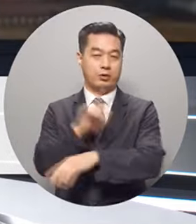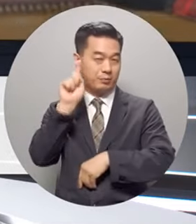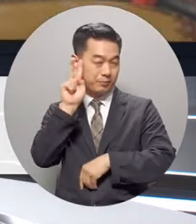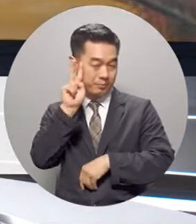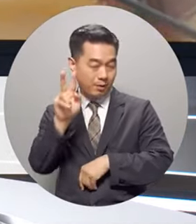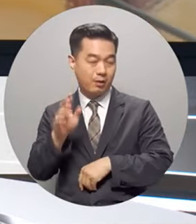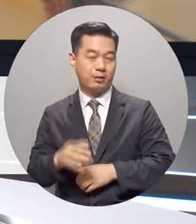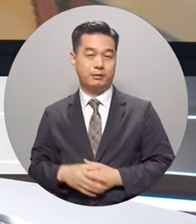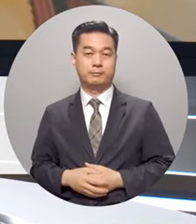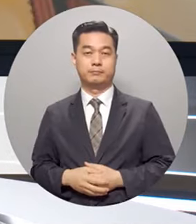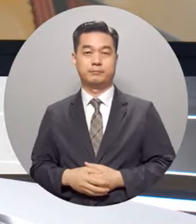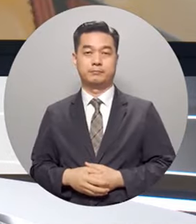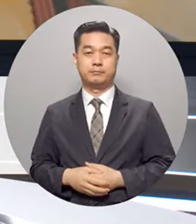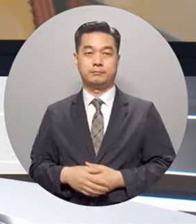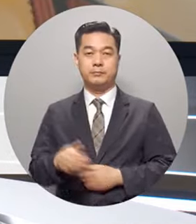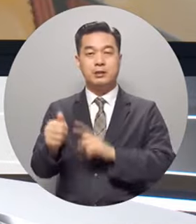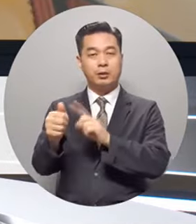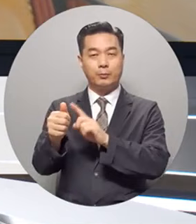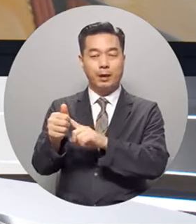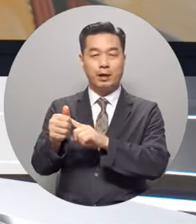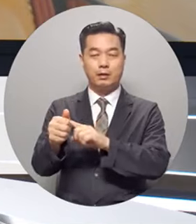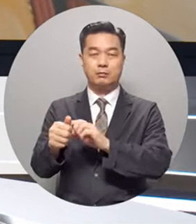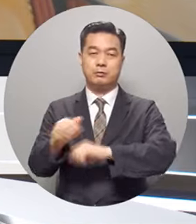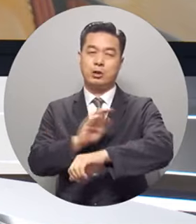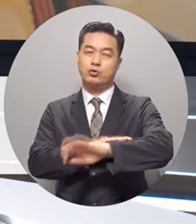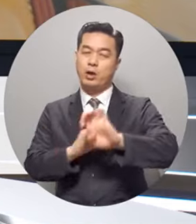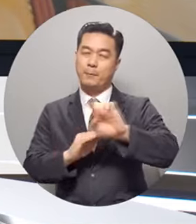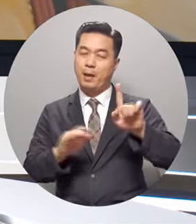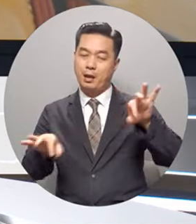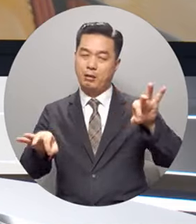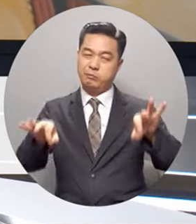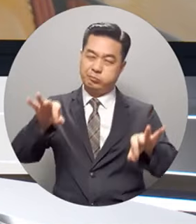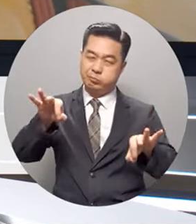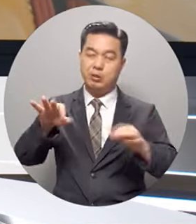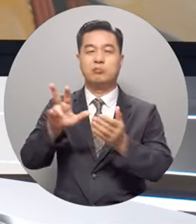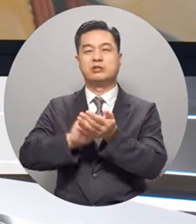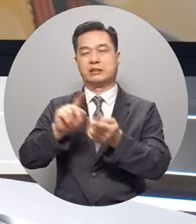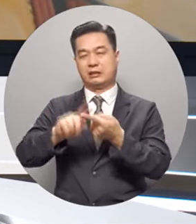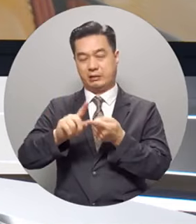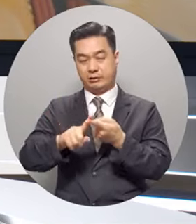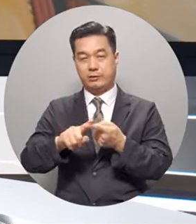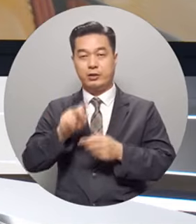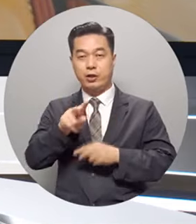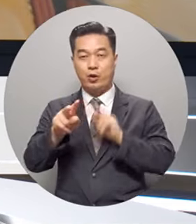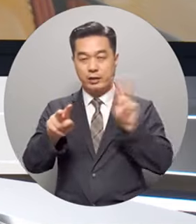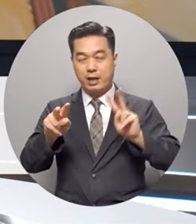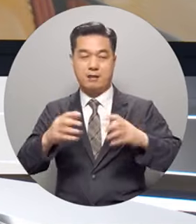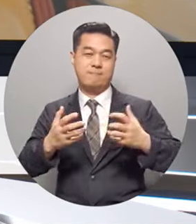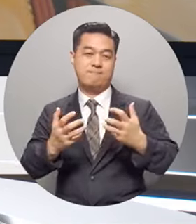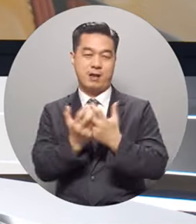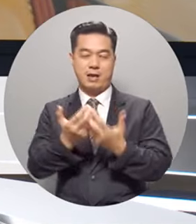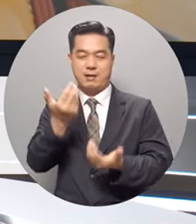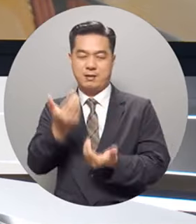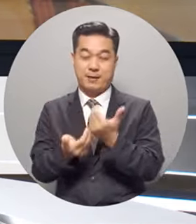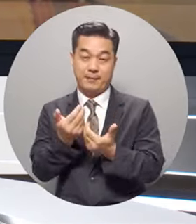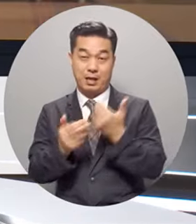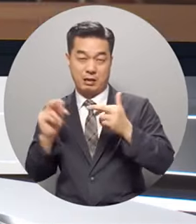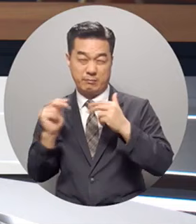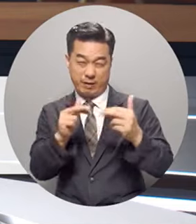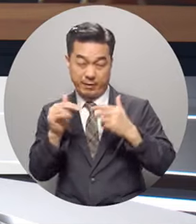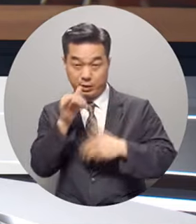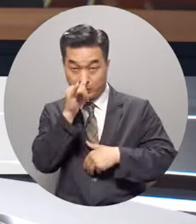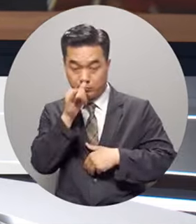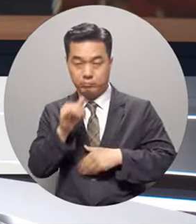후보자의 좌파 문화예술인 분류 같은 정치 편향 논란 등을 두고 여야가 충돌했는데요. 이 후보자는